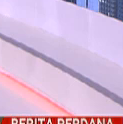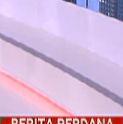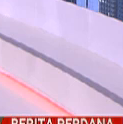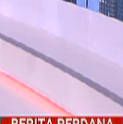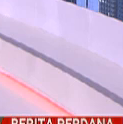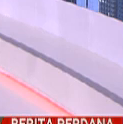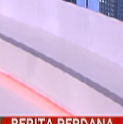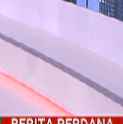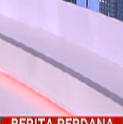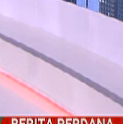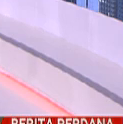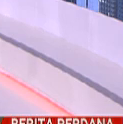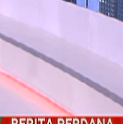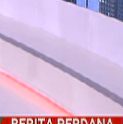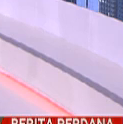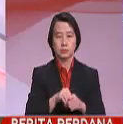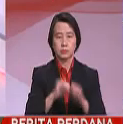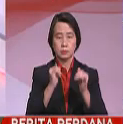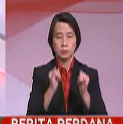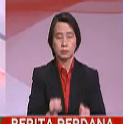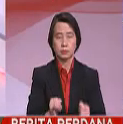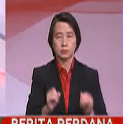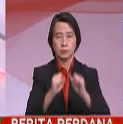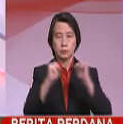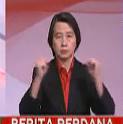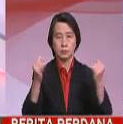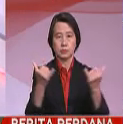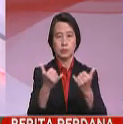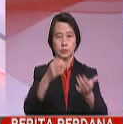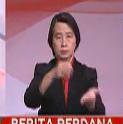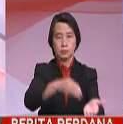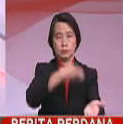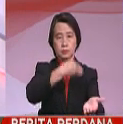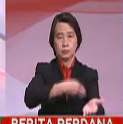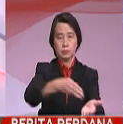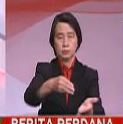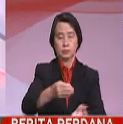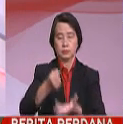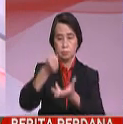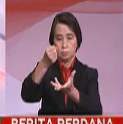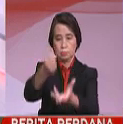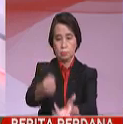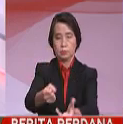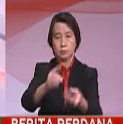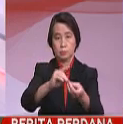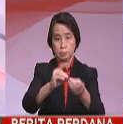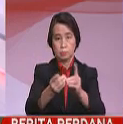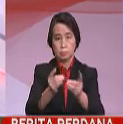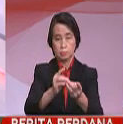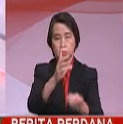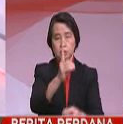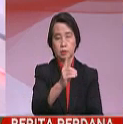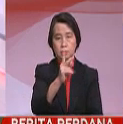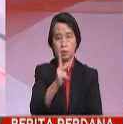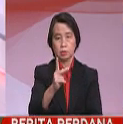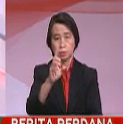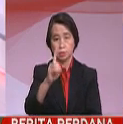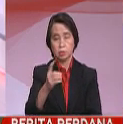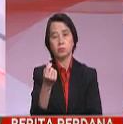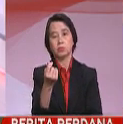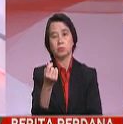...48 penerima masing-masing melibatkan individu dan syarikat muzik. Menerima dana kandungan digital DKD Music